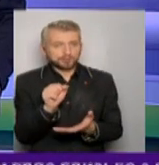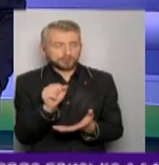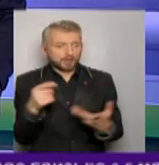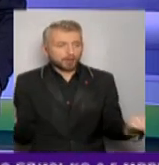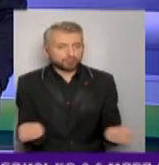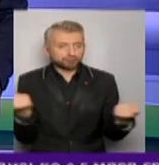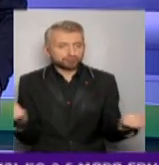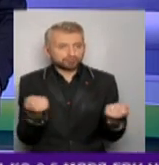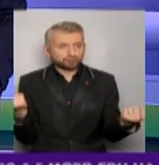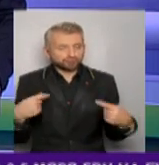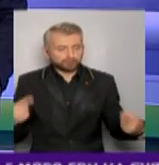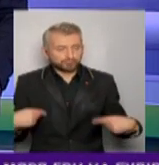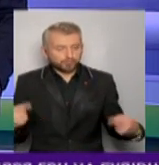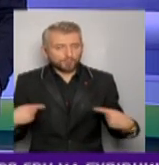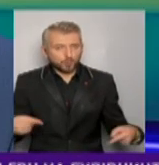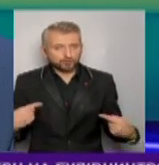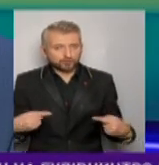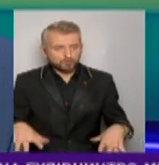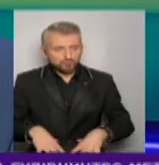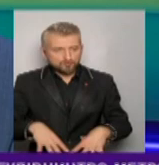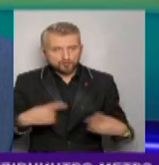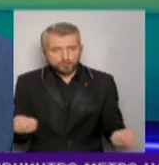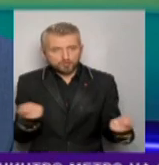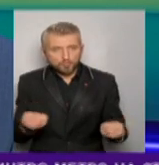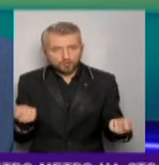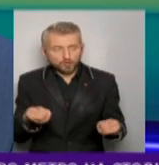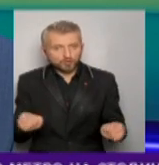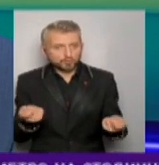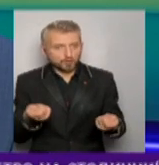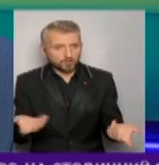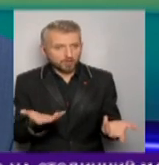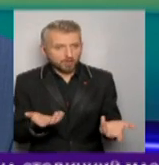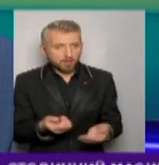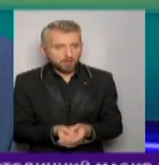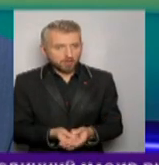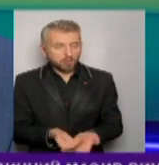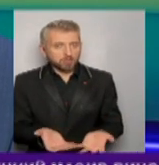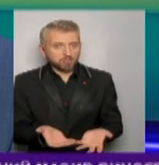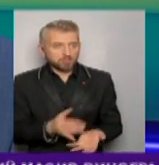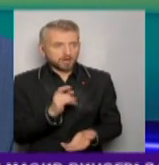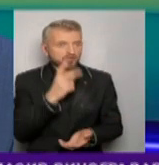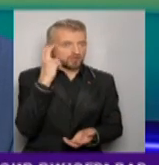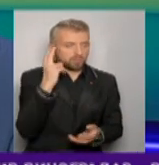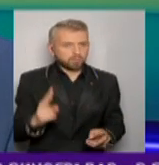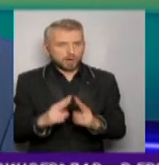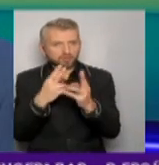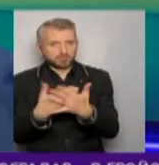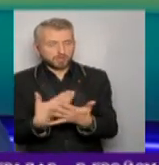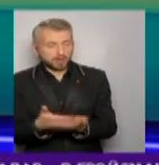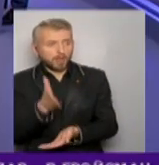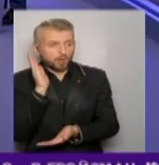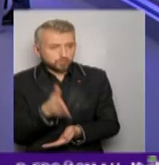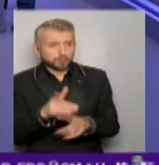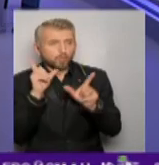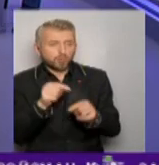гужові ці возики, в якими коні можуть нас перевозити з Києва в Париж, наприклад. Будемо